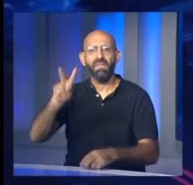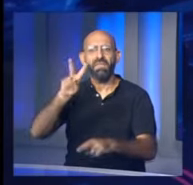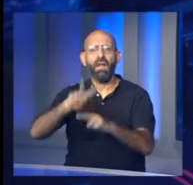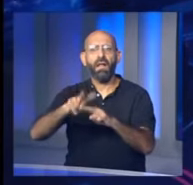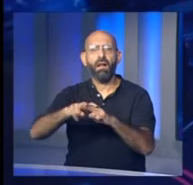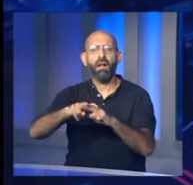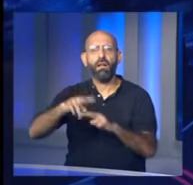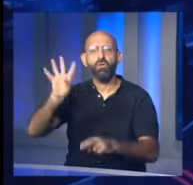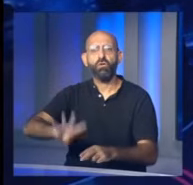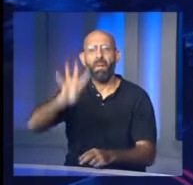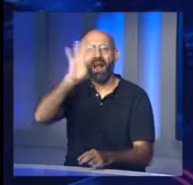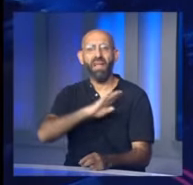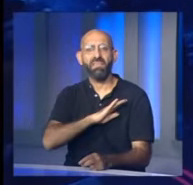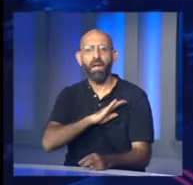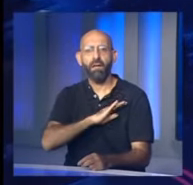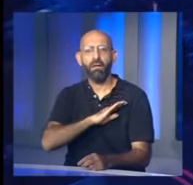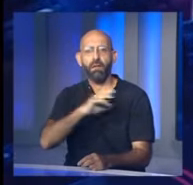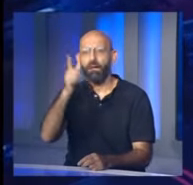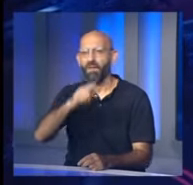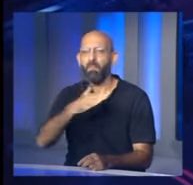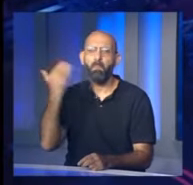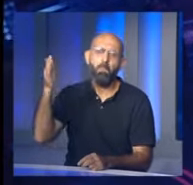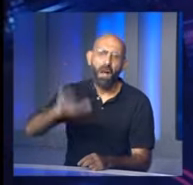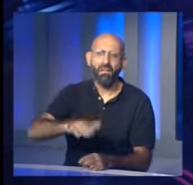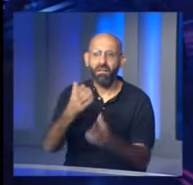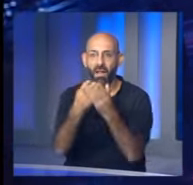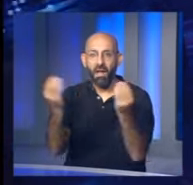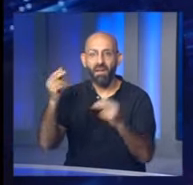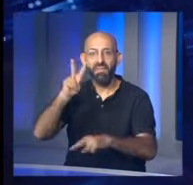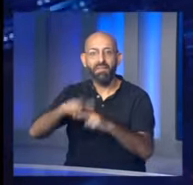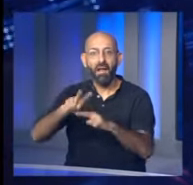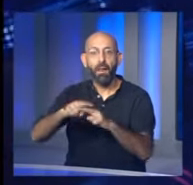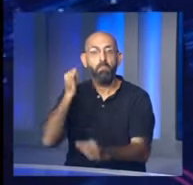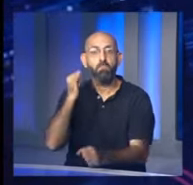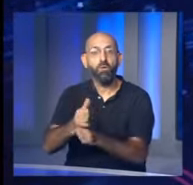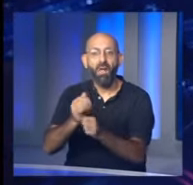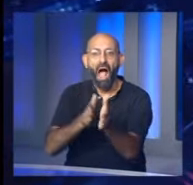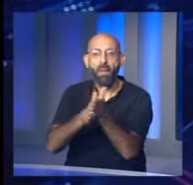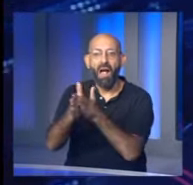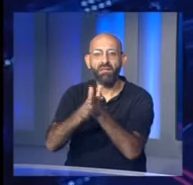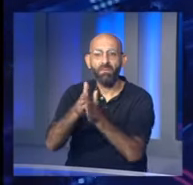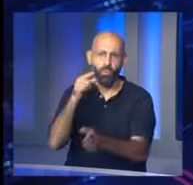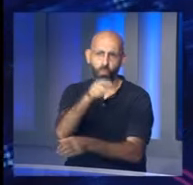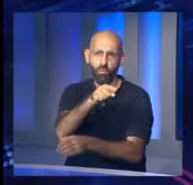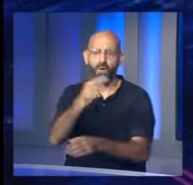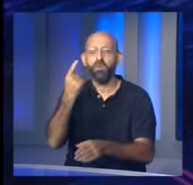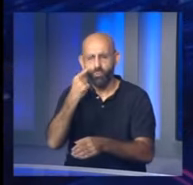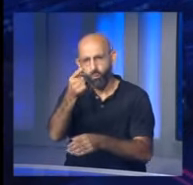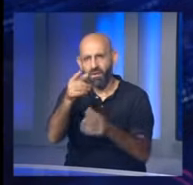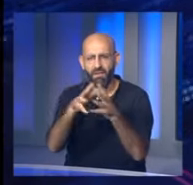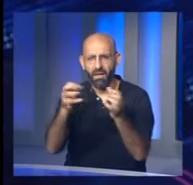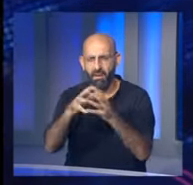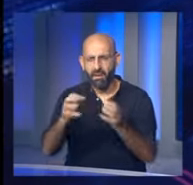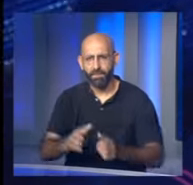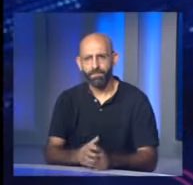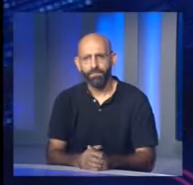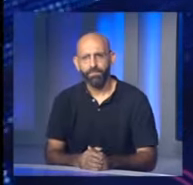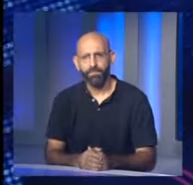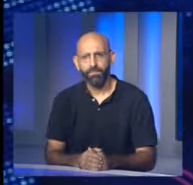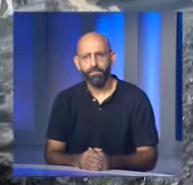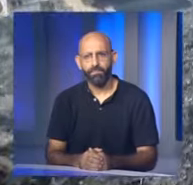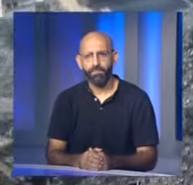الاحتلال الاسرائيلي يعزل شمال قطاع غزه وكتائب القسام توقع قتلى في صفوف